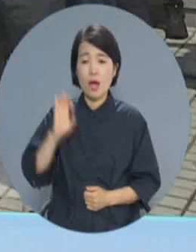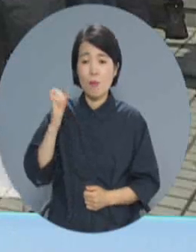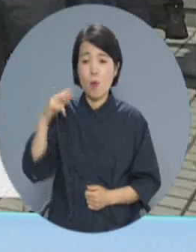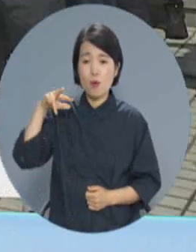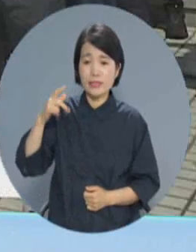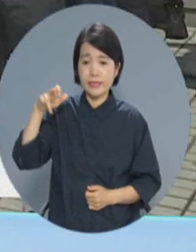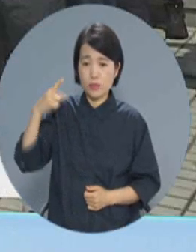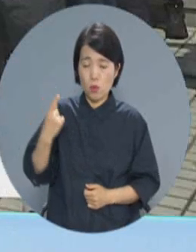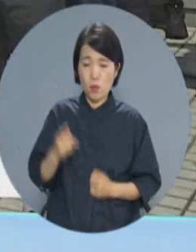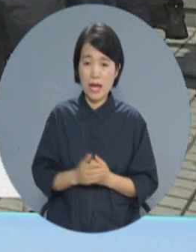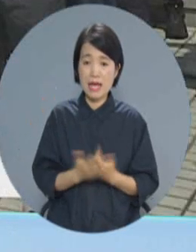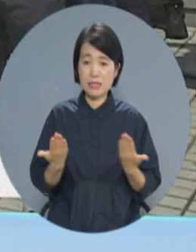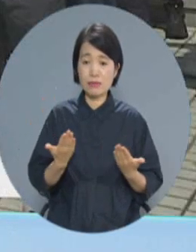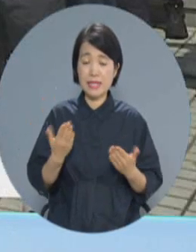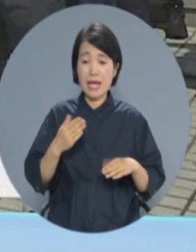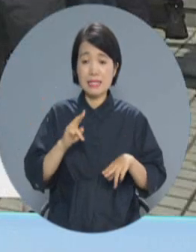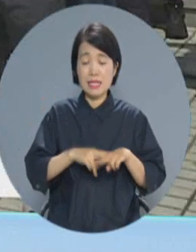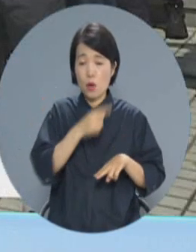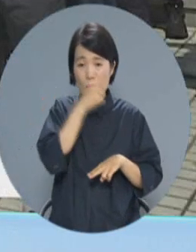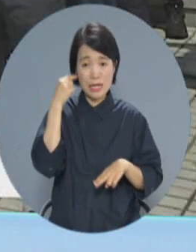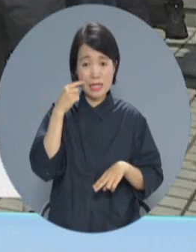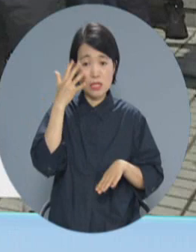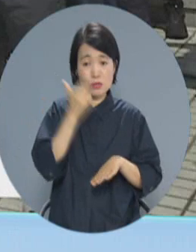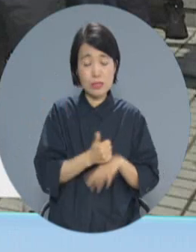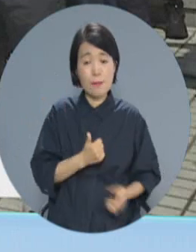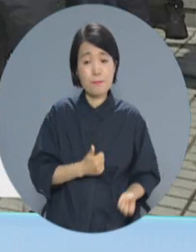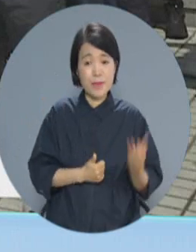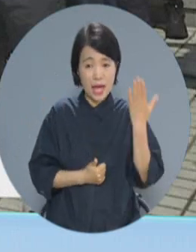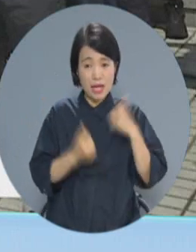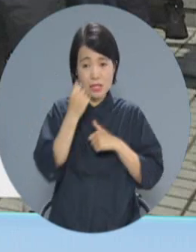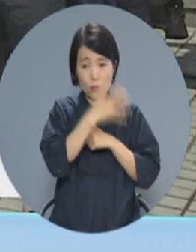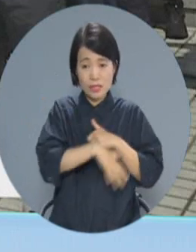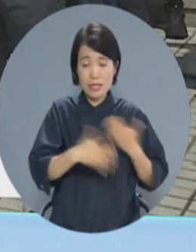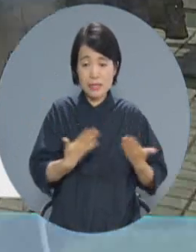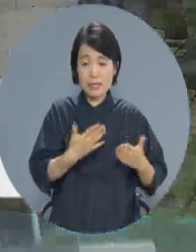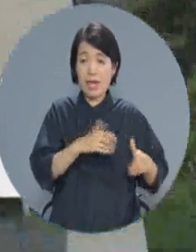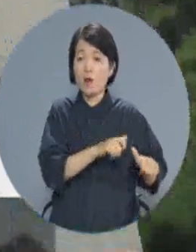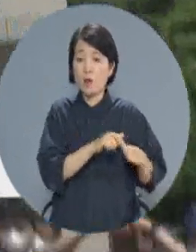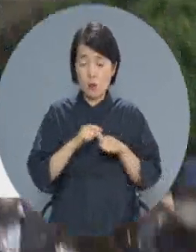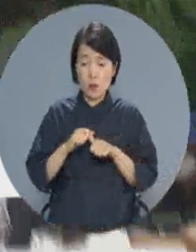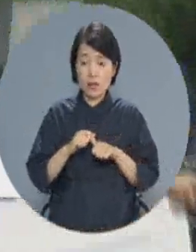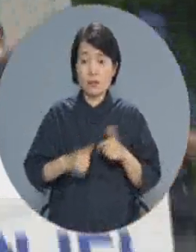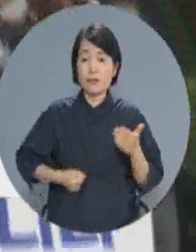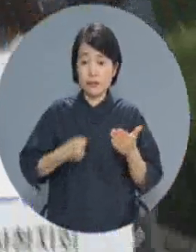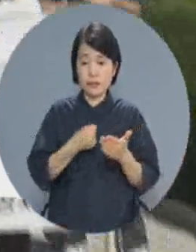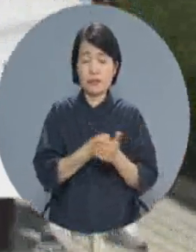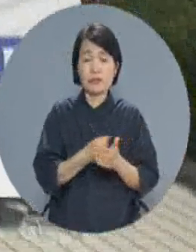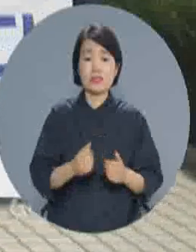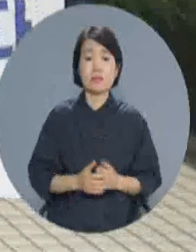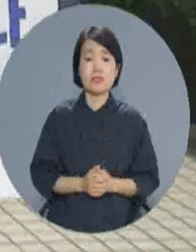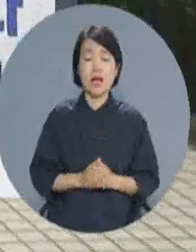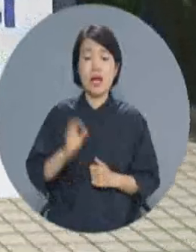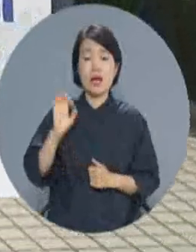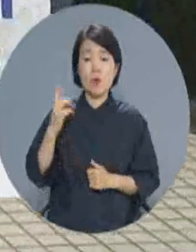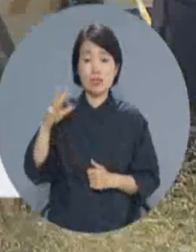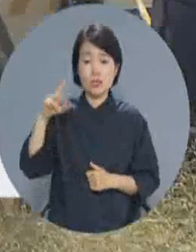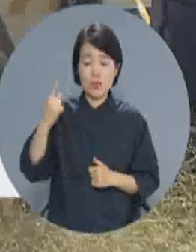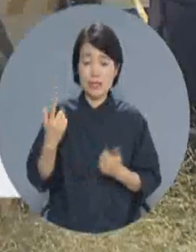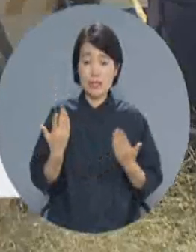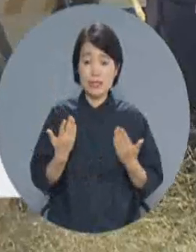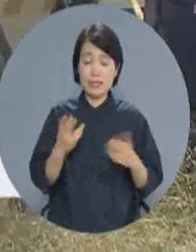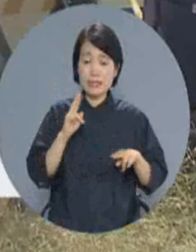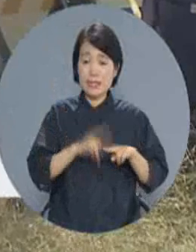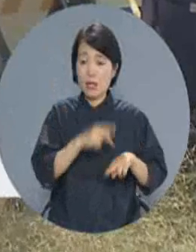포스코가 근로자 지위 확인 소송에서 최종 승소한 협력업체 노동자들을 직고용하기로 했습니다. 포스코는 근로자